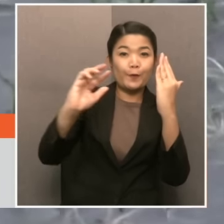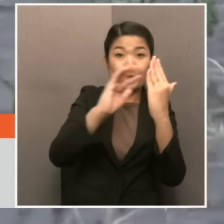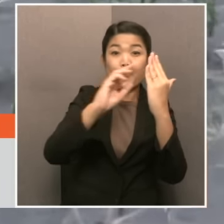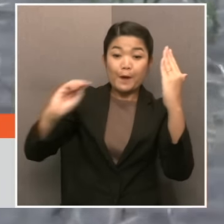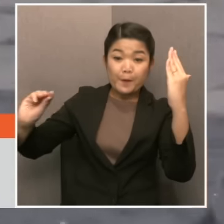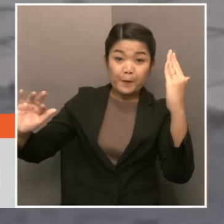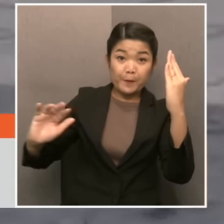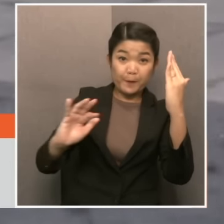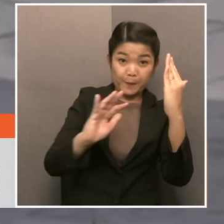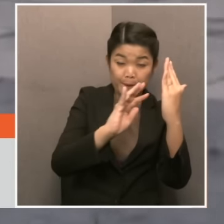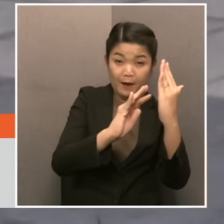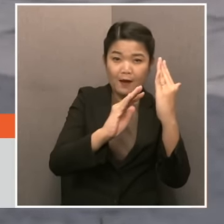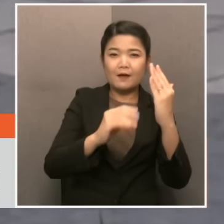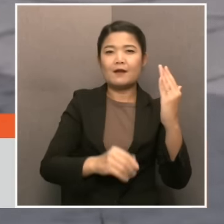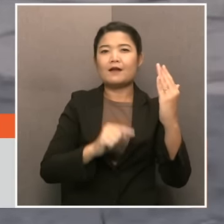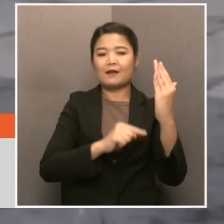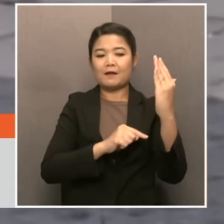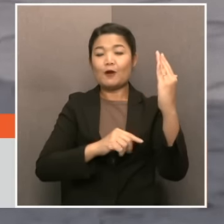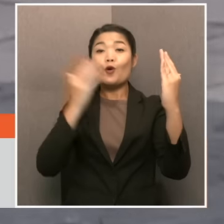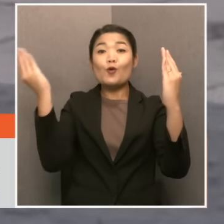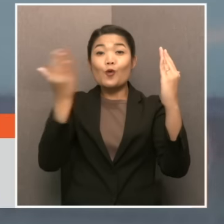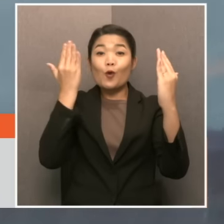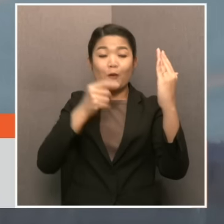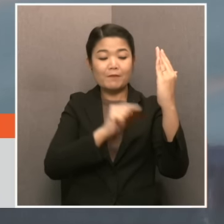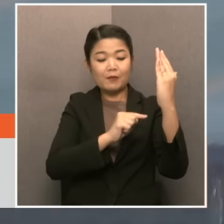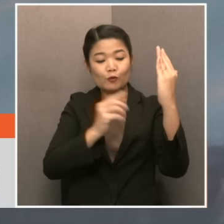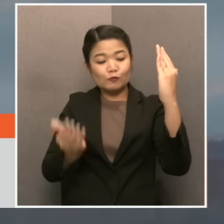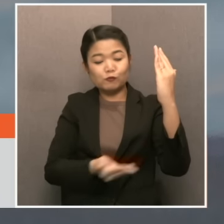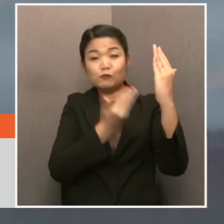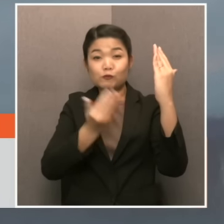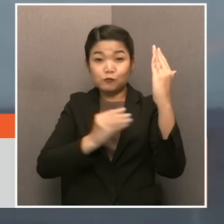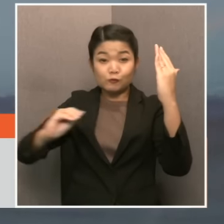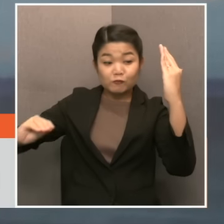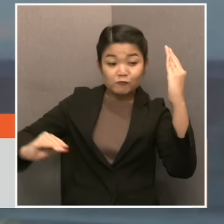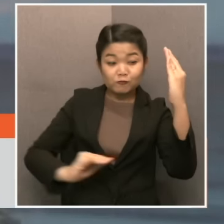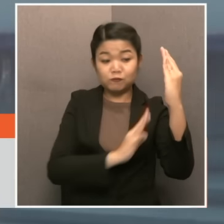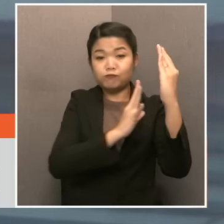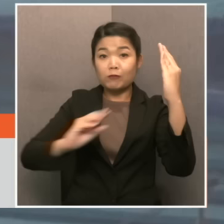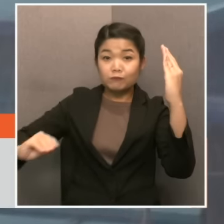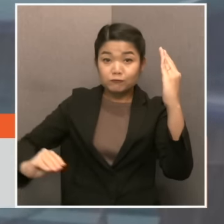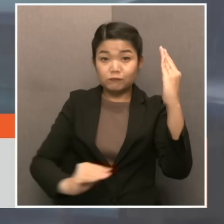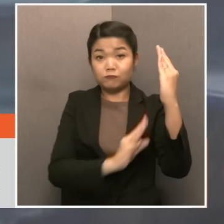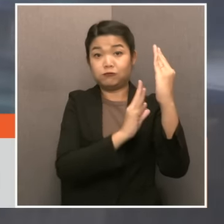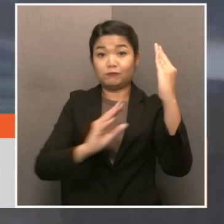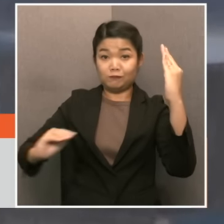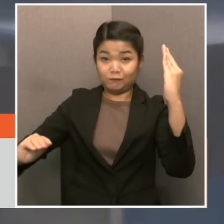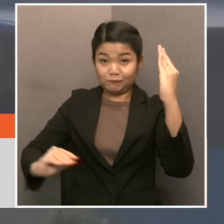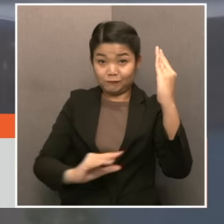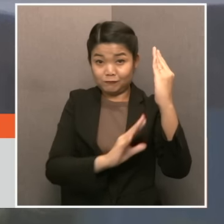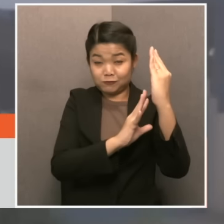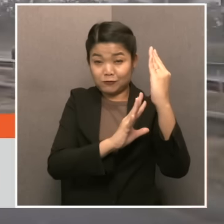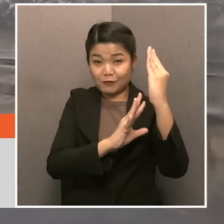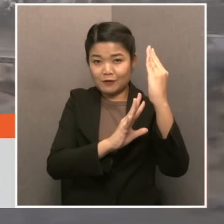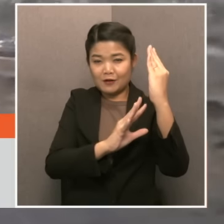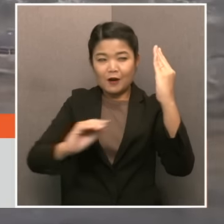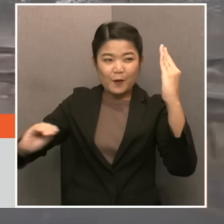ใต้ประกอบกันกับลมใต้และลมตะวันออกเฉียงใต้พัดนำความชื้นจากอ่าวไทยและทะเลจีนใต้มาปกคลุม